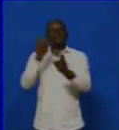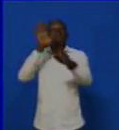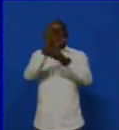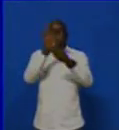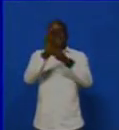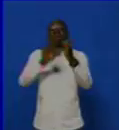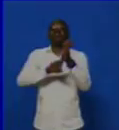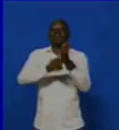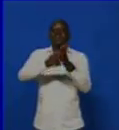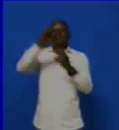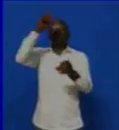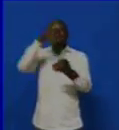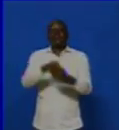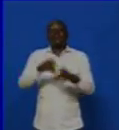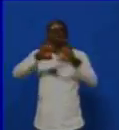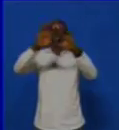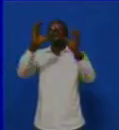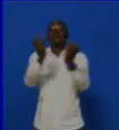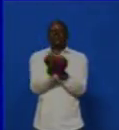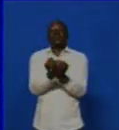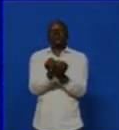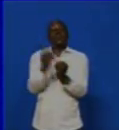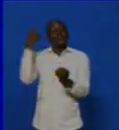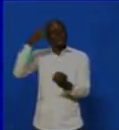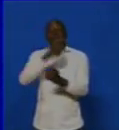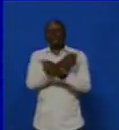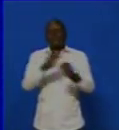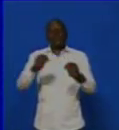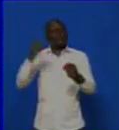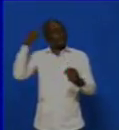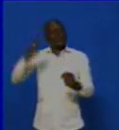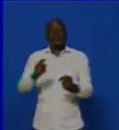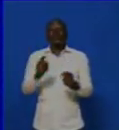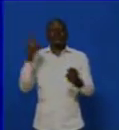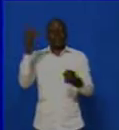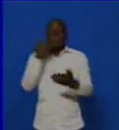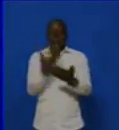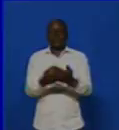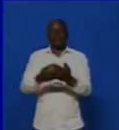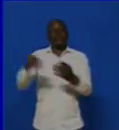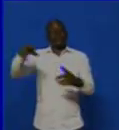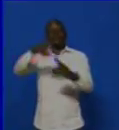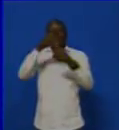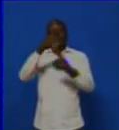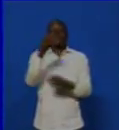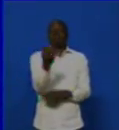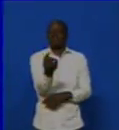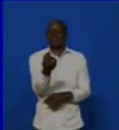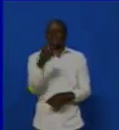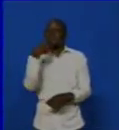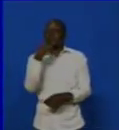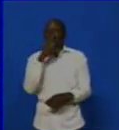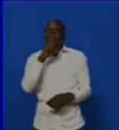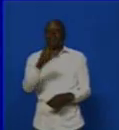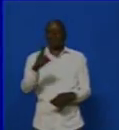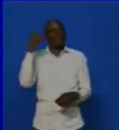légionnaires dans certaines communes. Les spéculations sont presque au stade de maturation, à l'exception du sésame qui est à l'étape de la